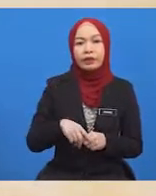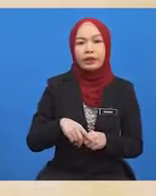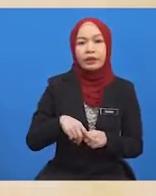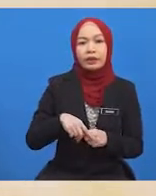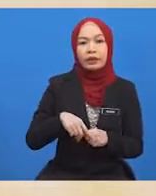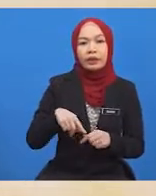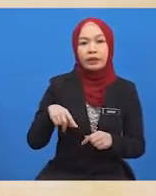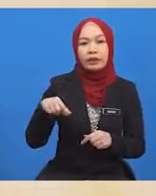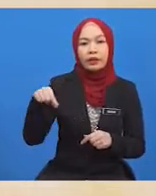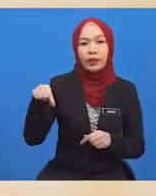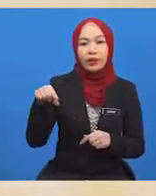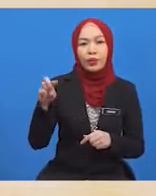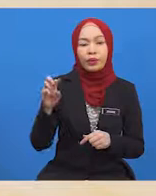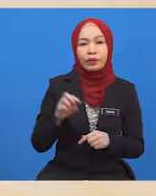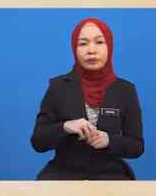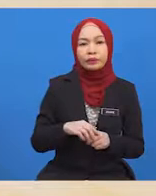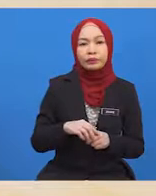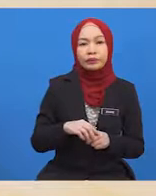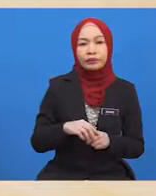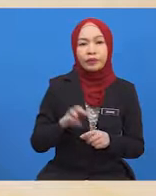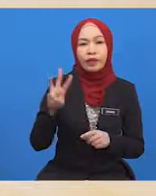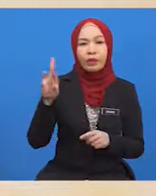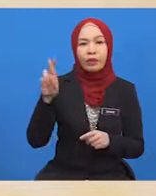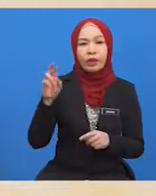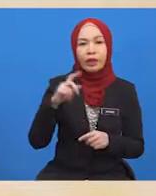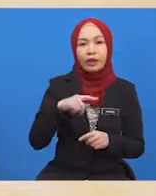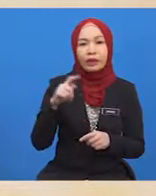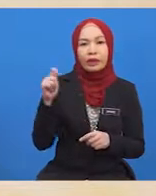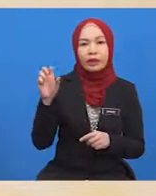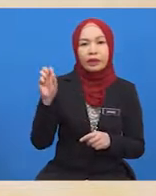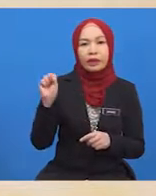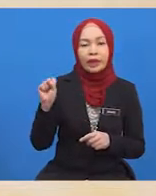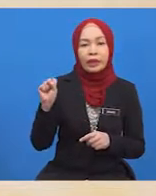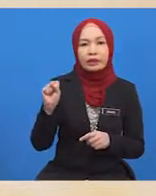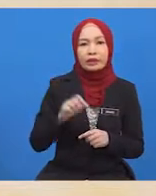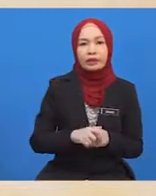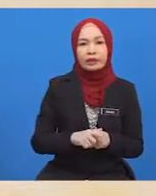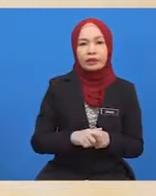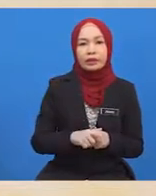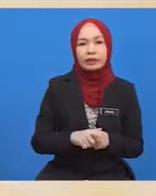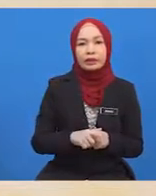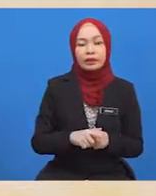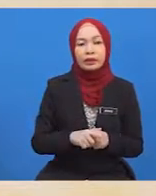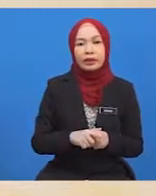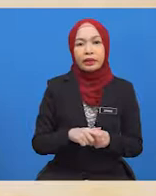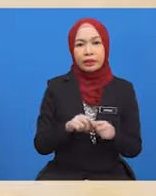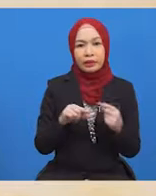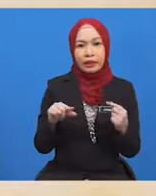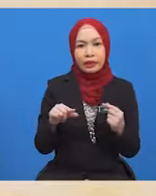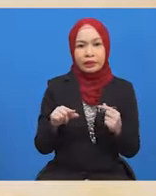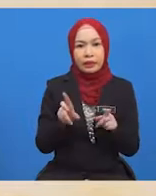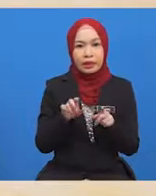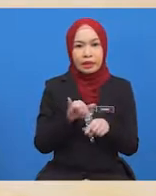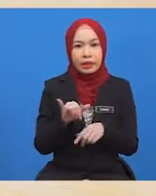RS merupakan garis yang berserenjang dengan satah PSTU.